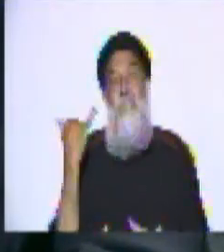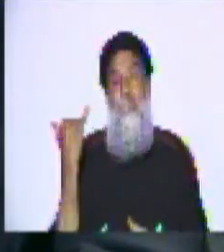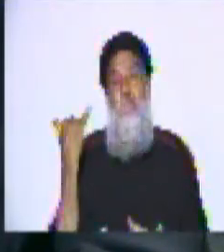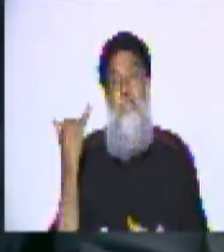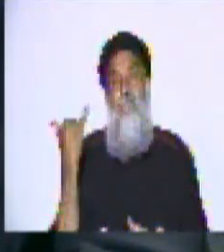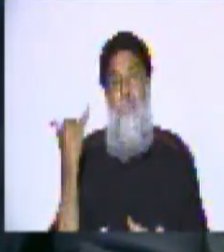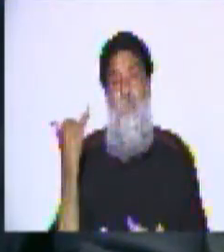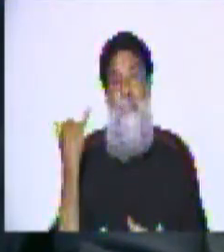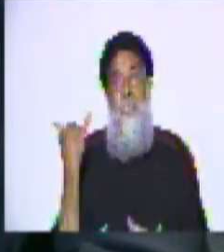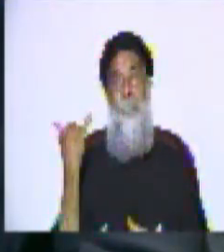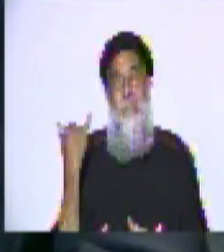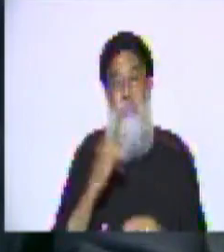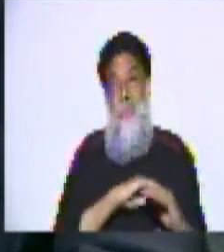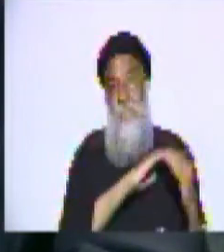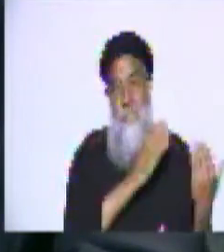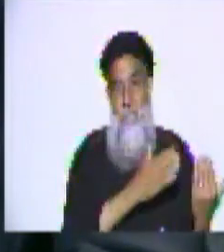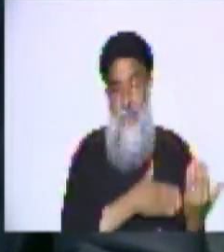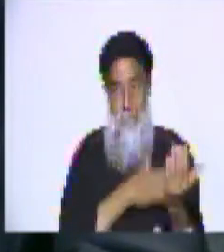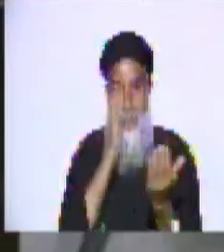طبعا.